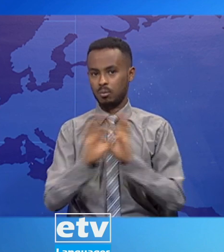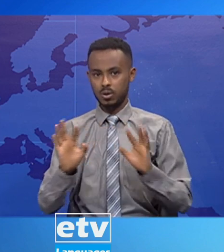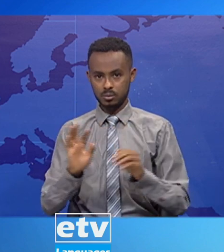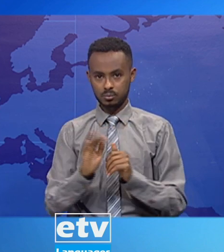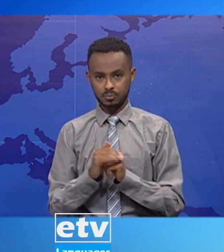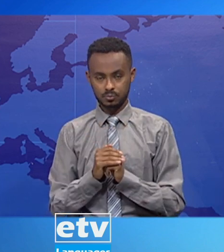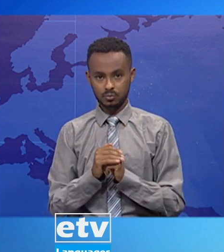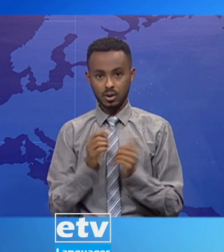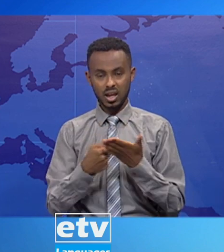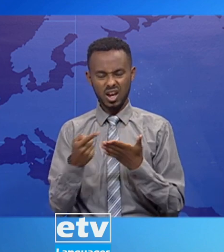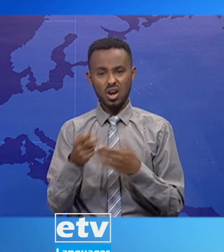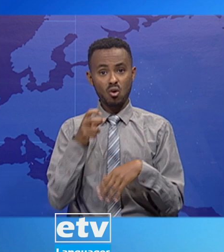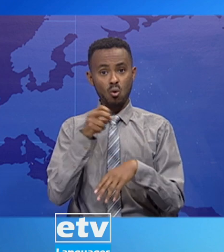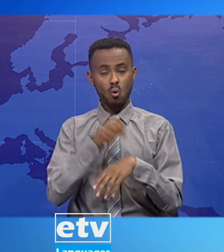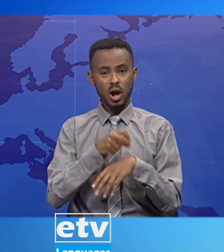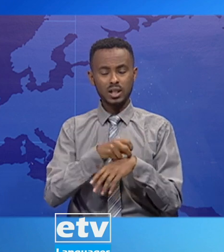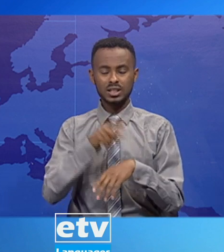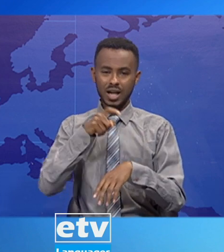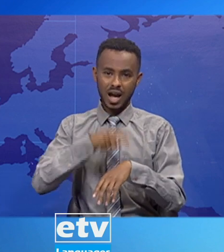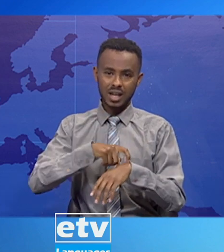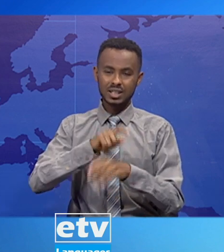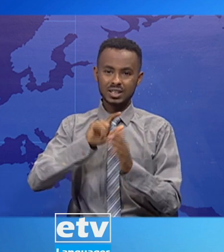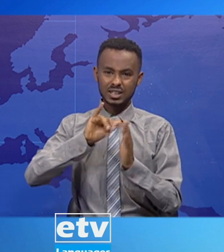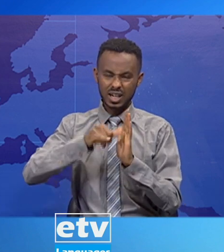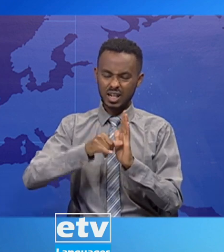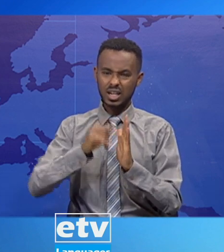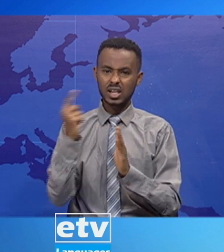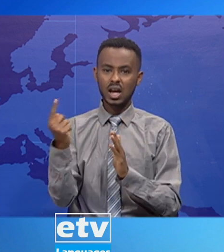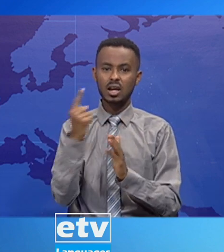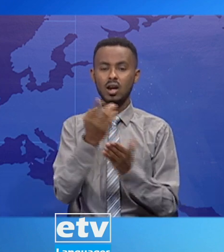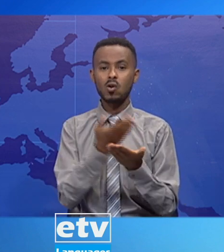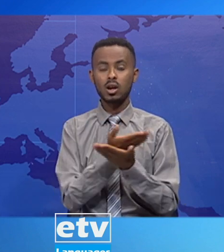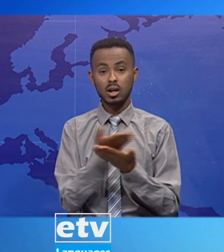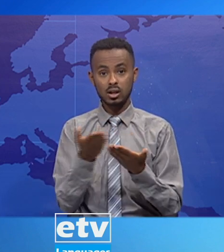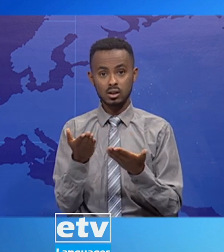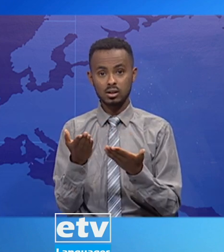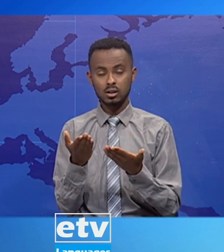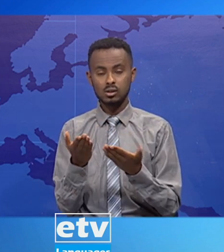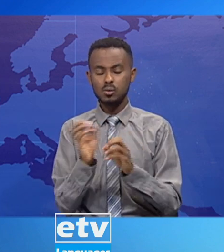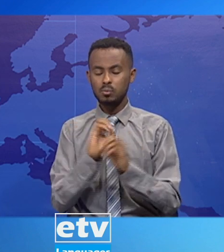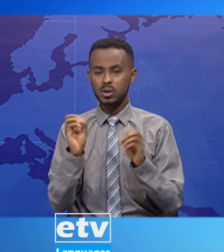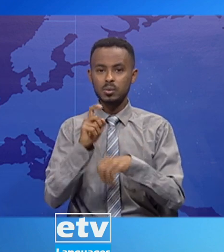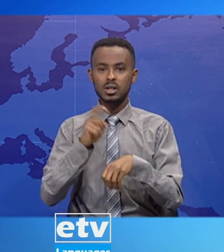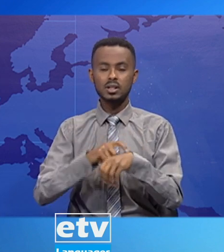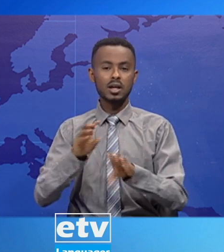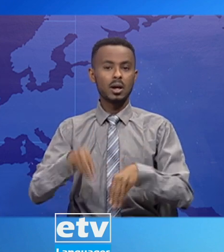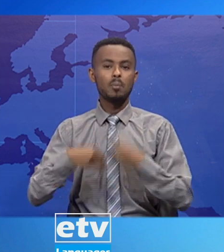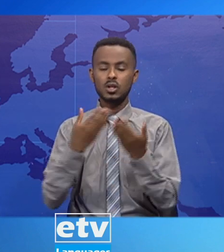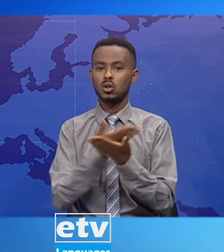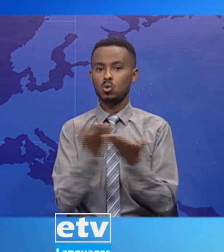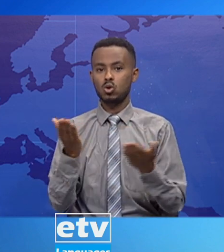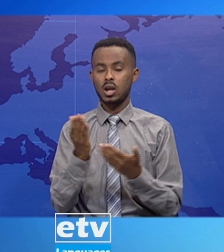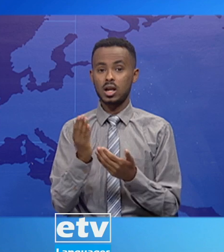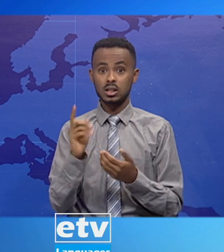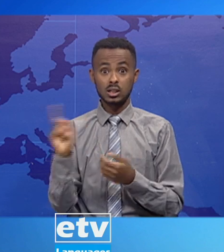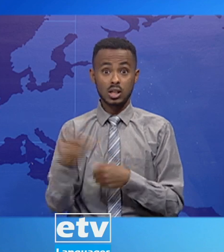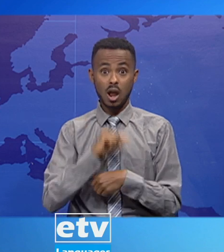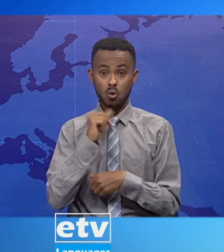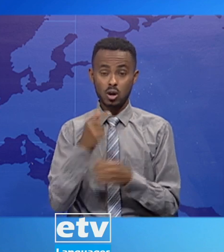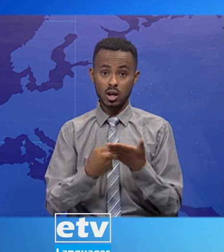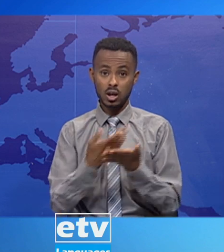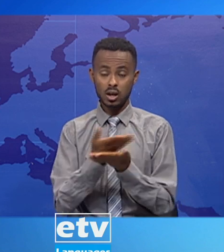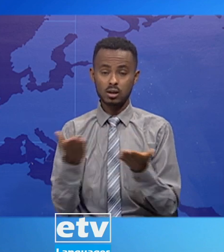የለበትም። ይሄ ወቅት ሰዓት ሰከንድ ያንዳንዷን ነገር ምንም ጊዜ የሚሰጥ ጉዳይ ስላልሆነ